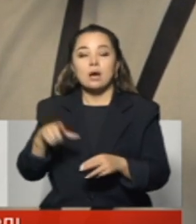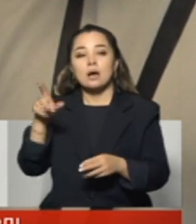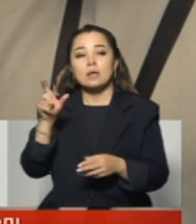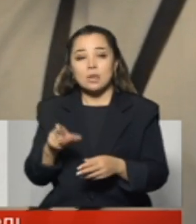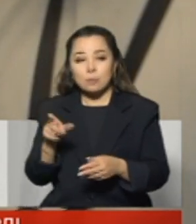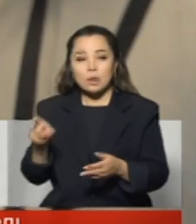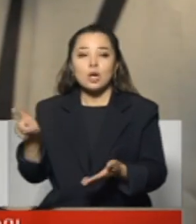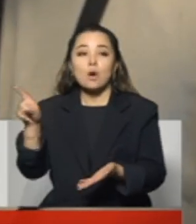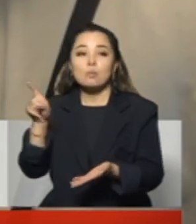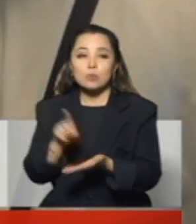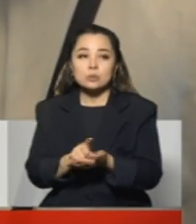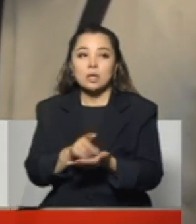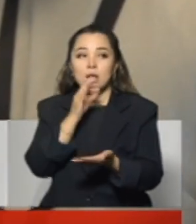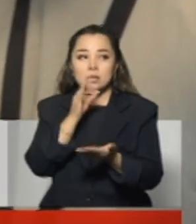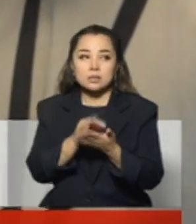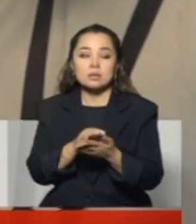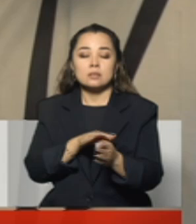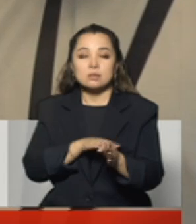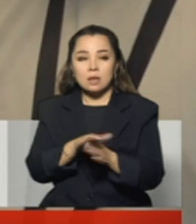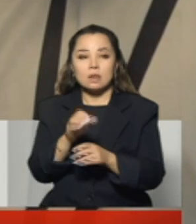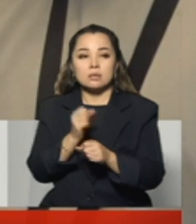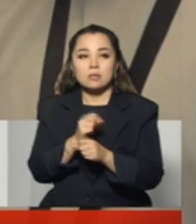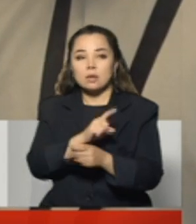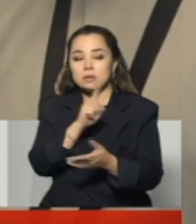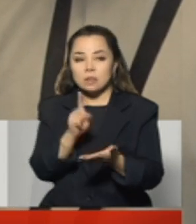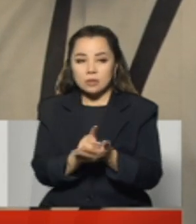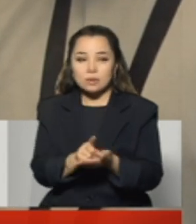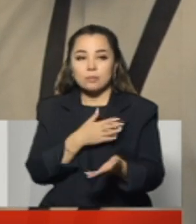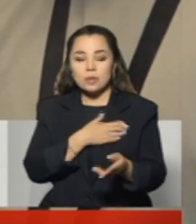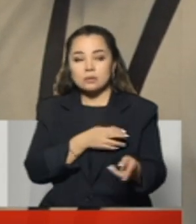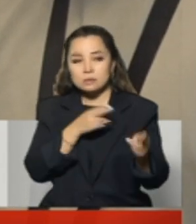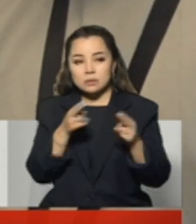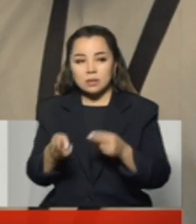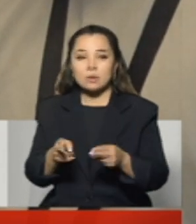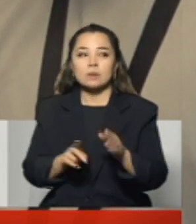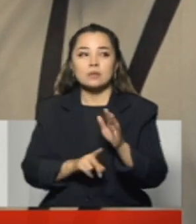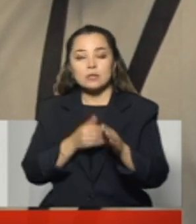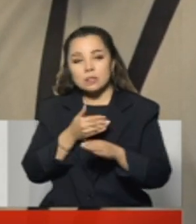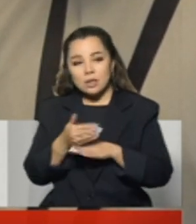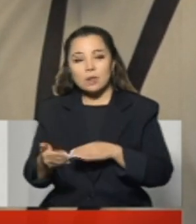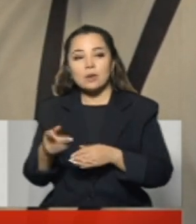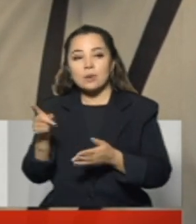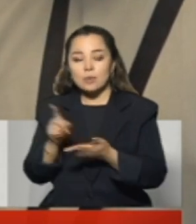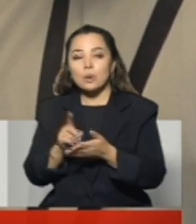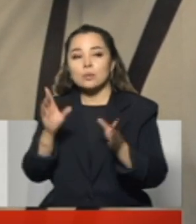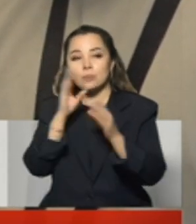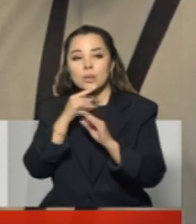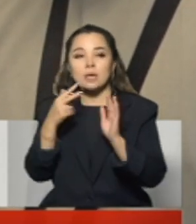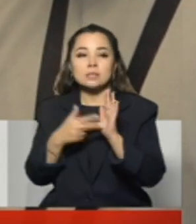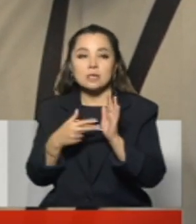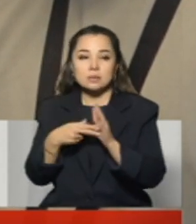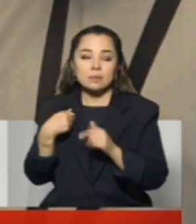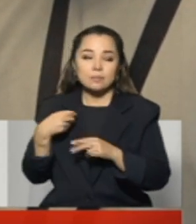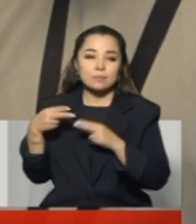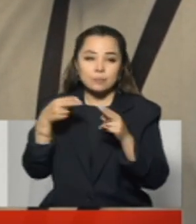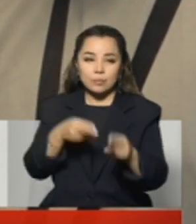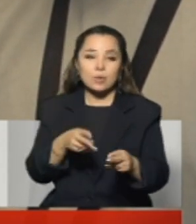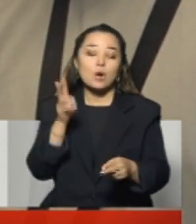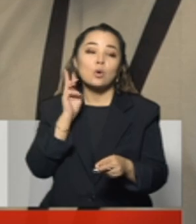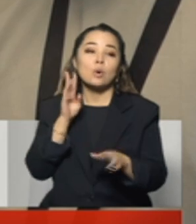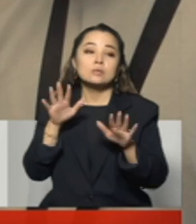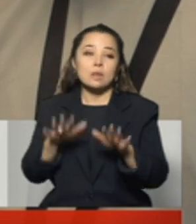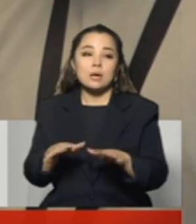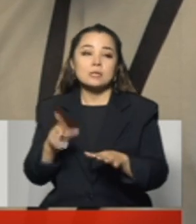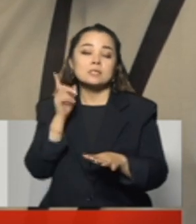борыштың аты азаматтық борыш қой, мойнымыздан түспейді қай жақта жүрсекте, сол үшін кеш болса да сол үлгерейік деп 8-ге дейін